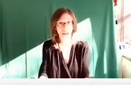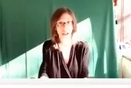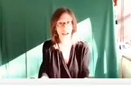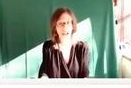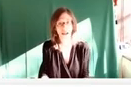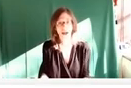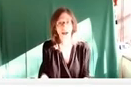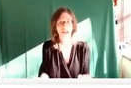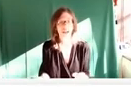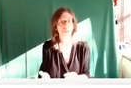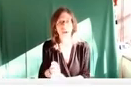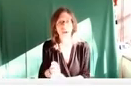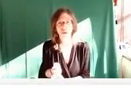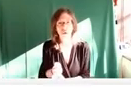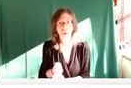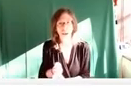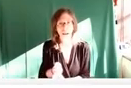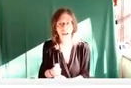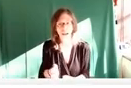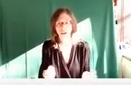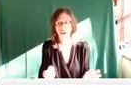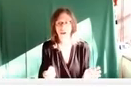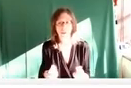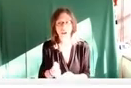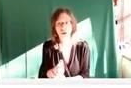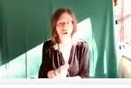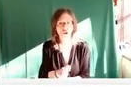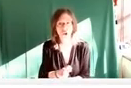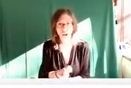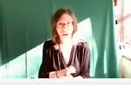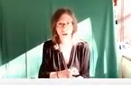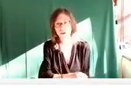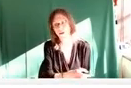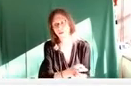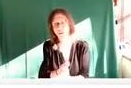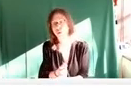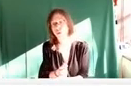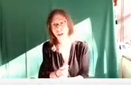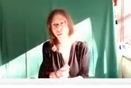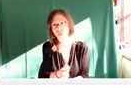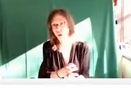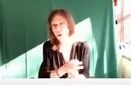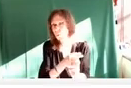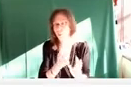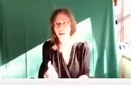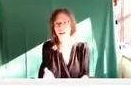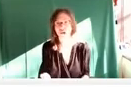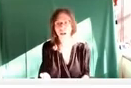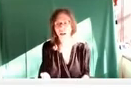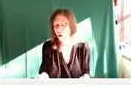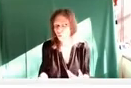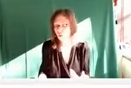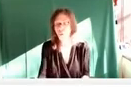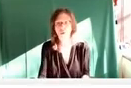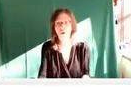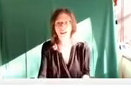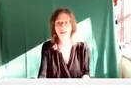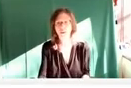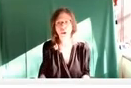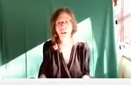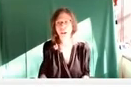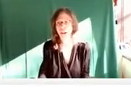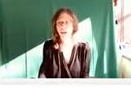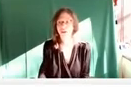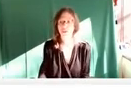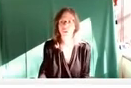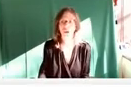son matériel, mais qui n'est pas bien documenté, que la méthodologie qui a servi à produire les résultats n'est pas partagée, on a beau avoir accès